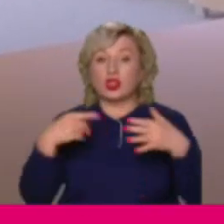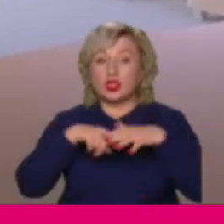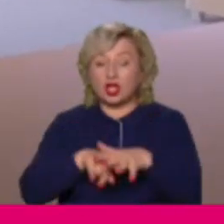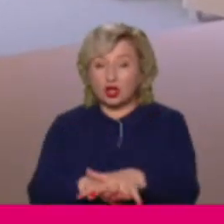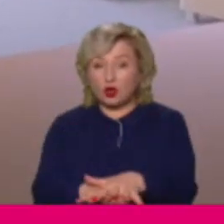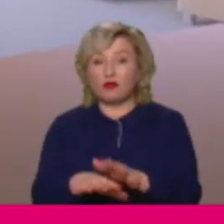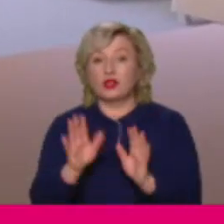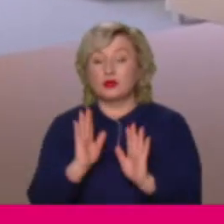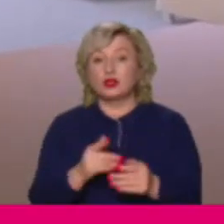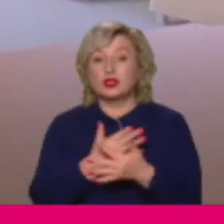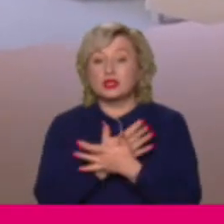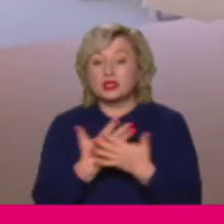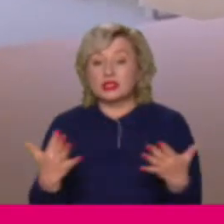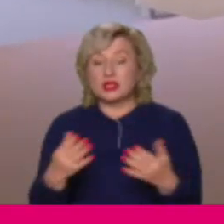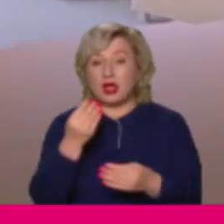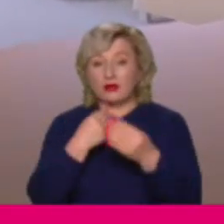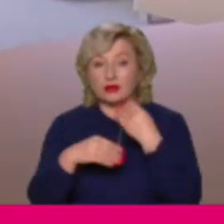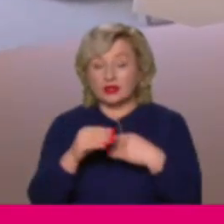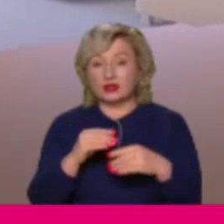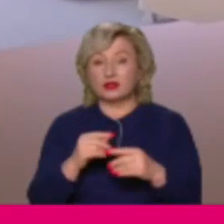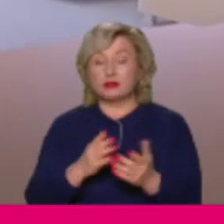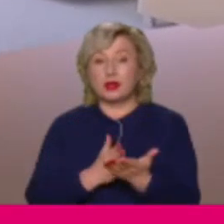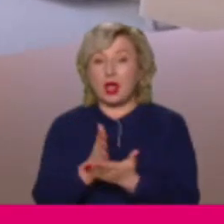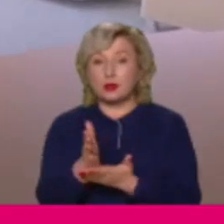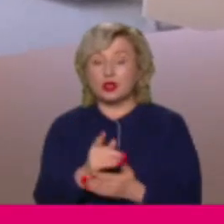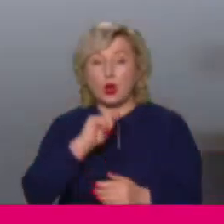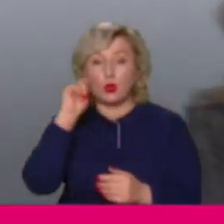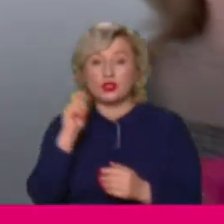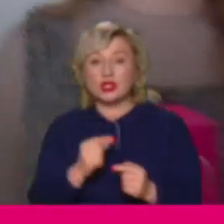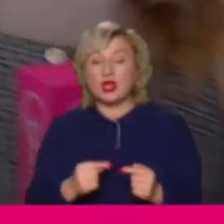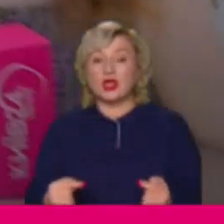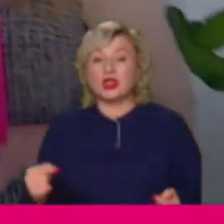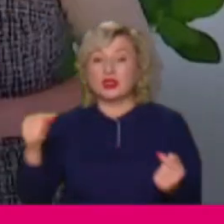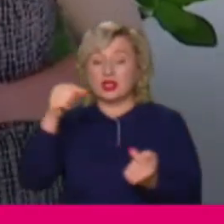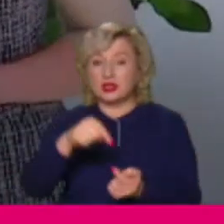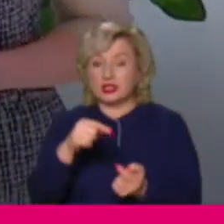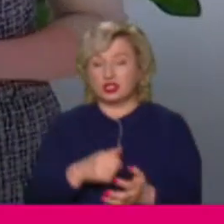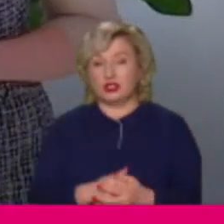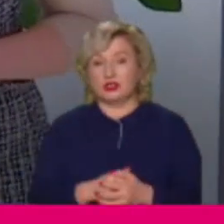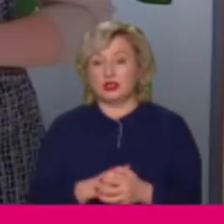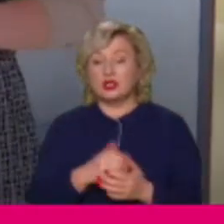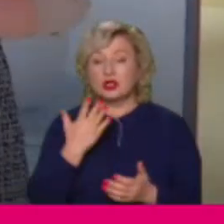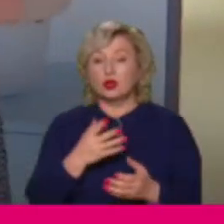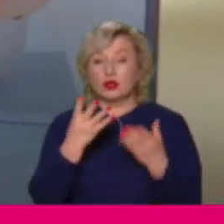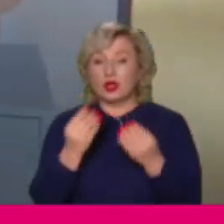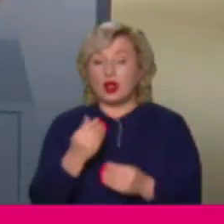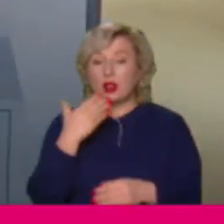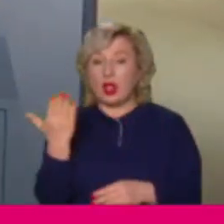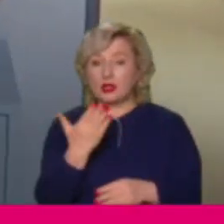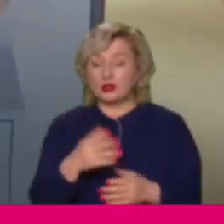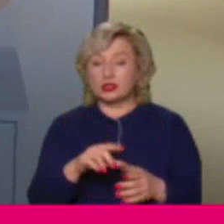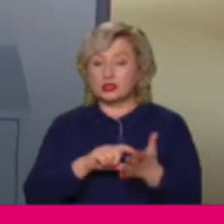різні активності, спрямовані на українську ідентичність. А ще будуть дні, коли лекторський зал перетворюється